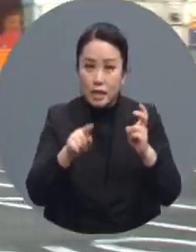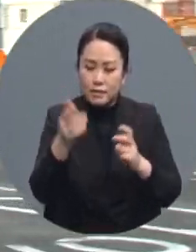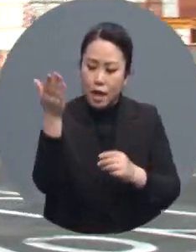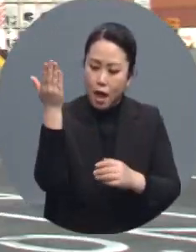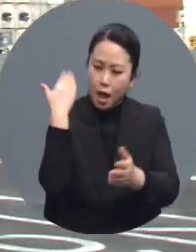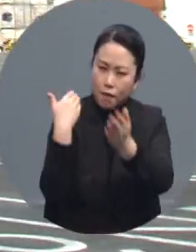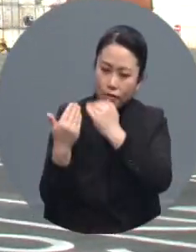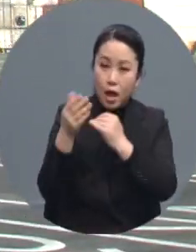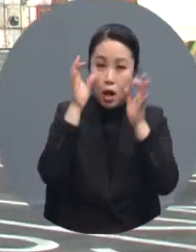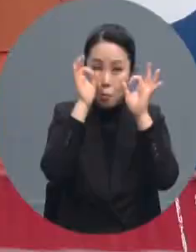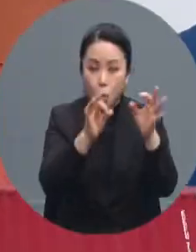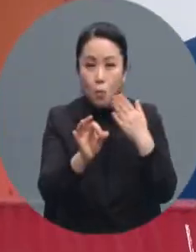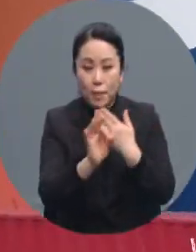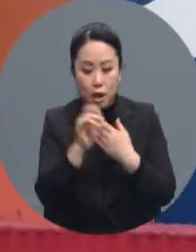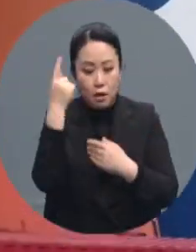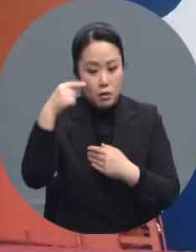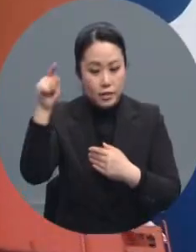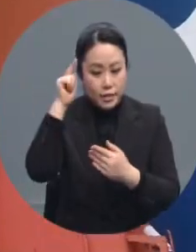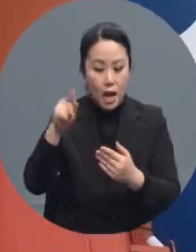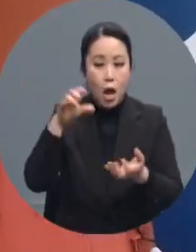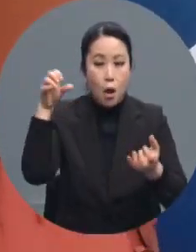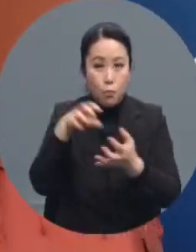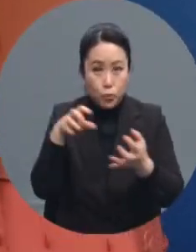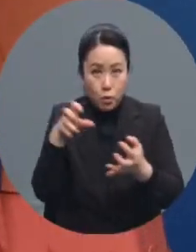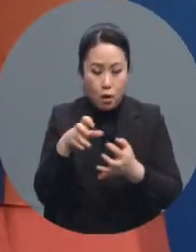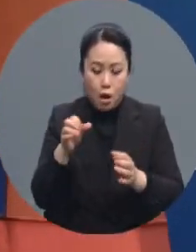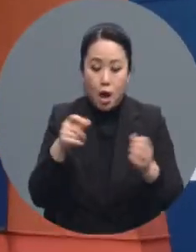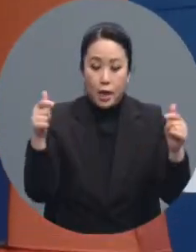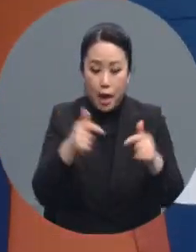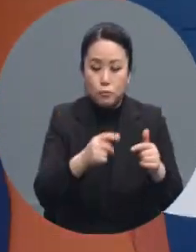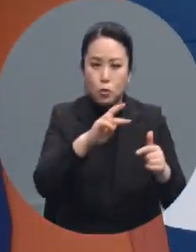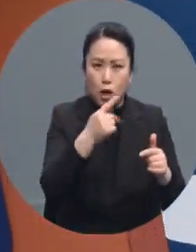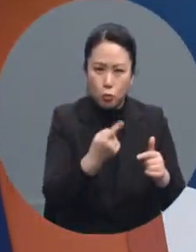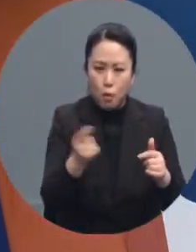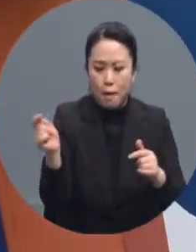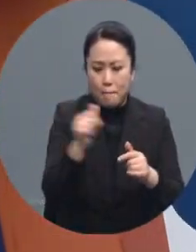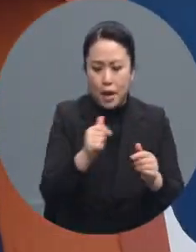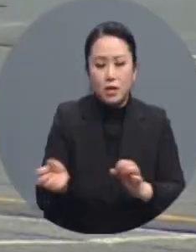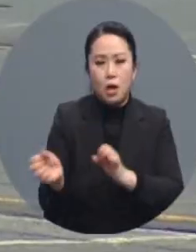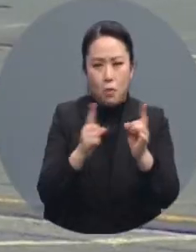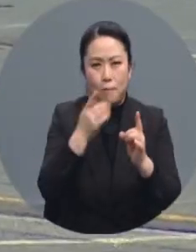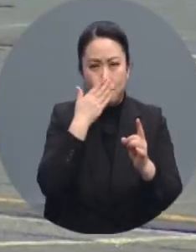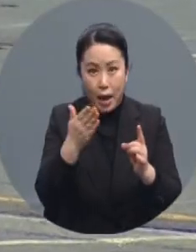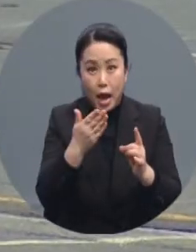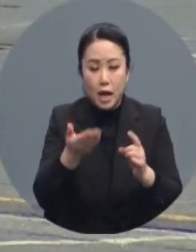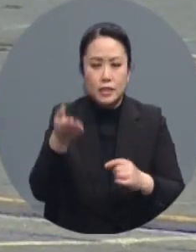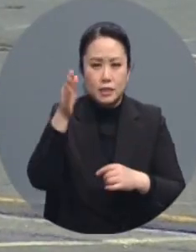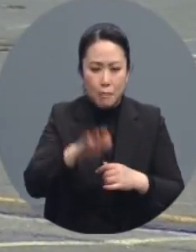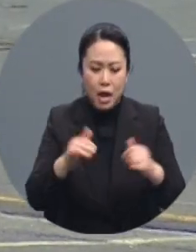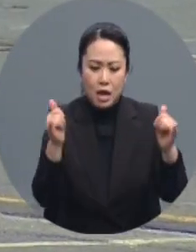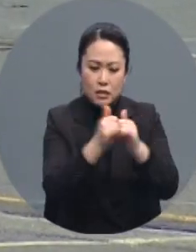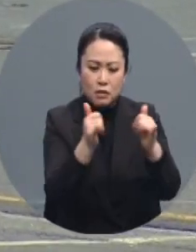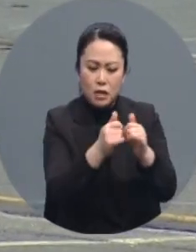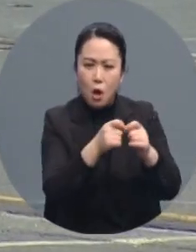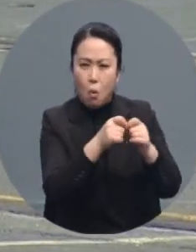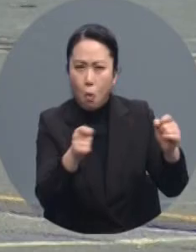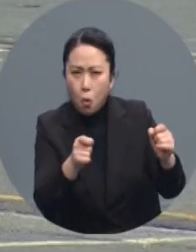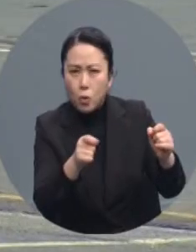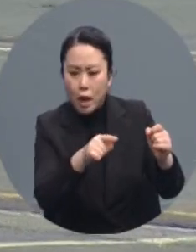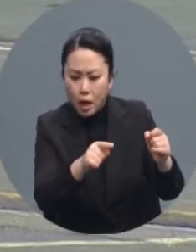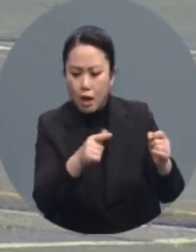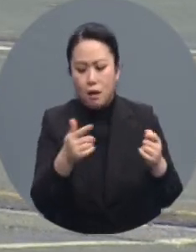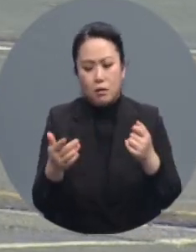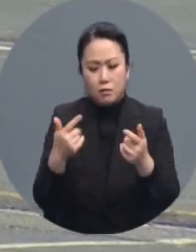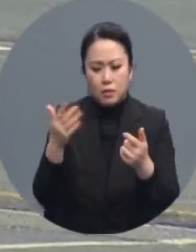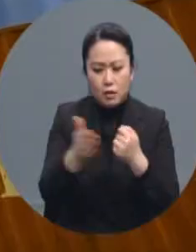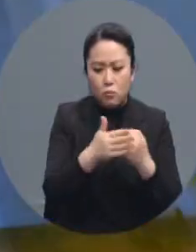때 러시아 물동량이 감소해도 빠르게 회복할 걸로 보고 있지만 전쟁 장기화가 부산항에 어떤 영향을 끼칠지